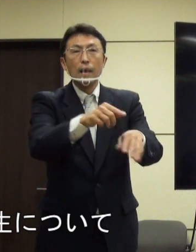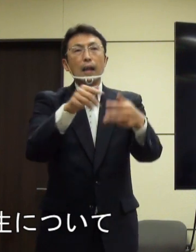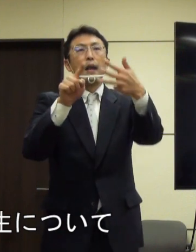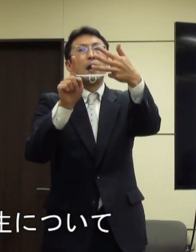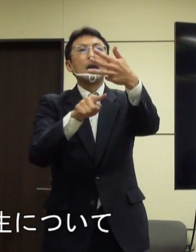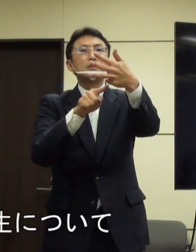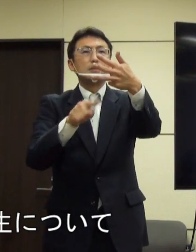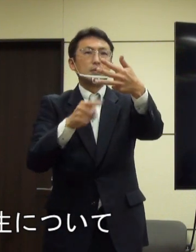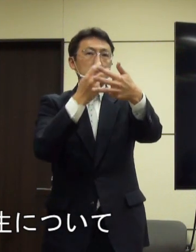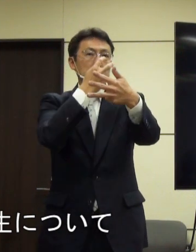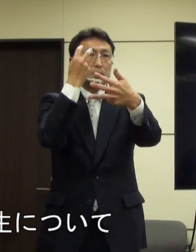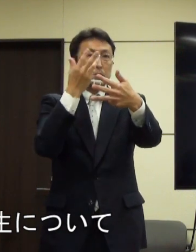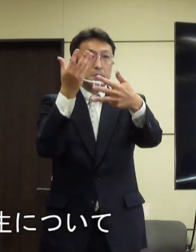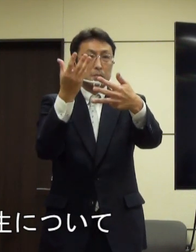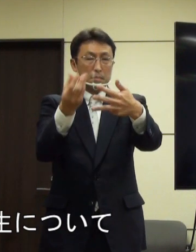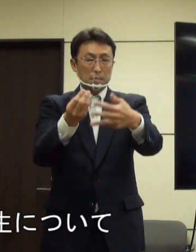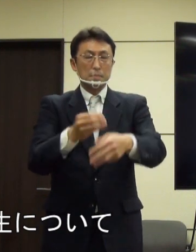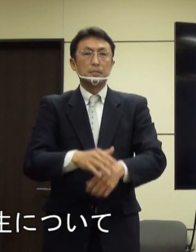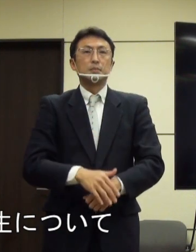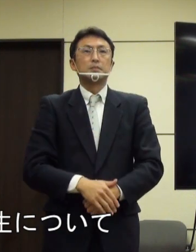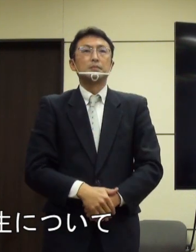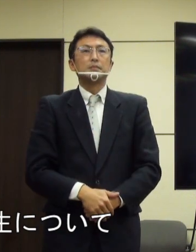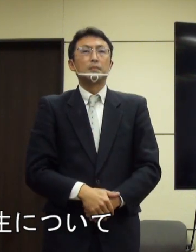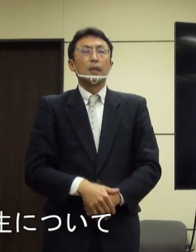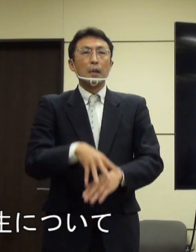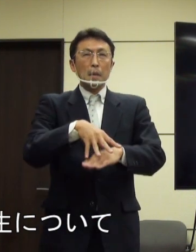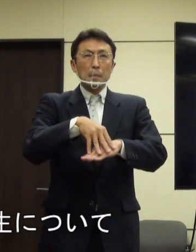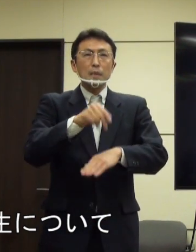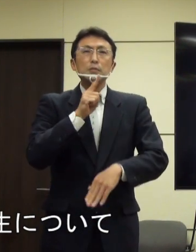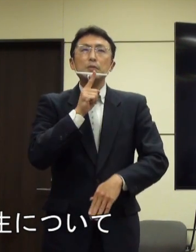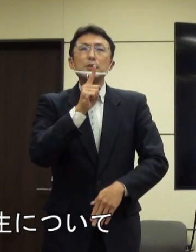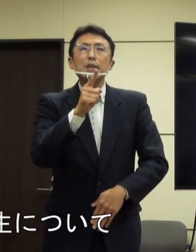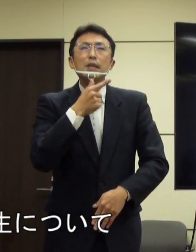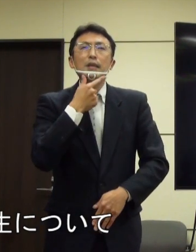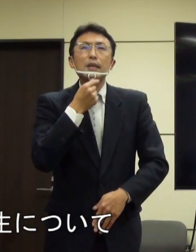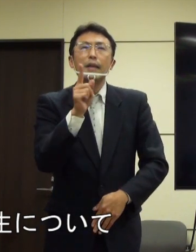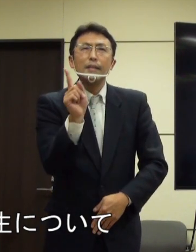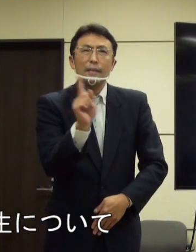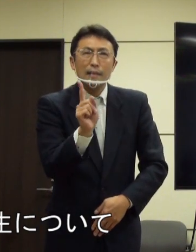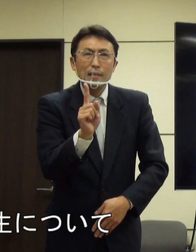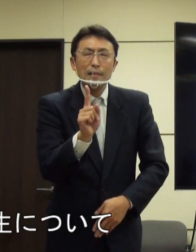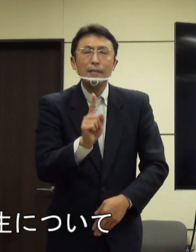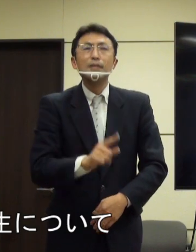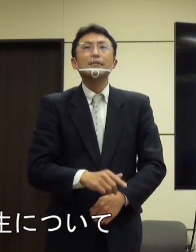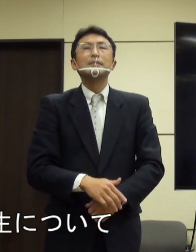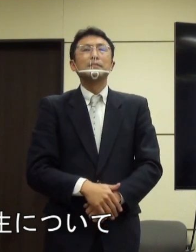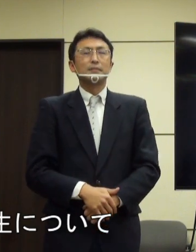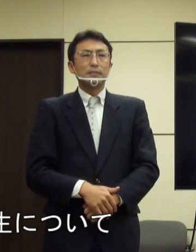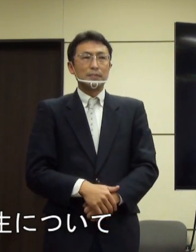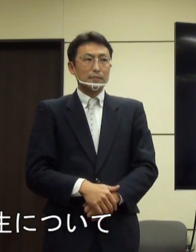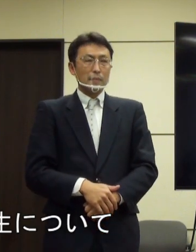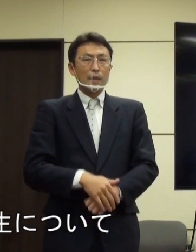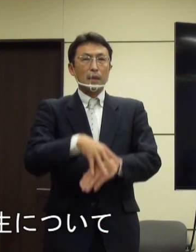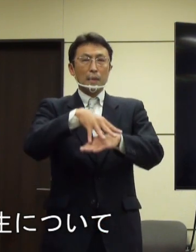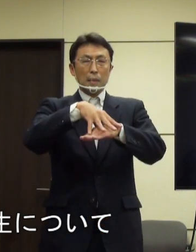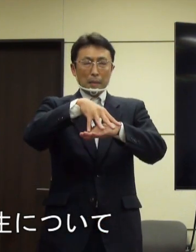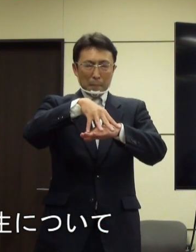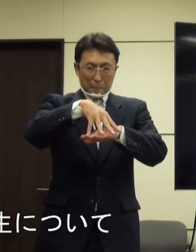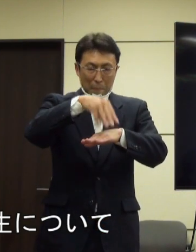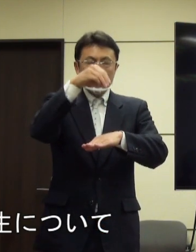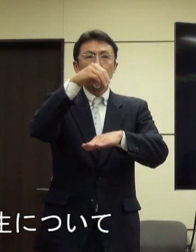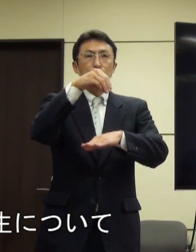やろうなぜ申し上げたいのはあのーこれが判明日でありますが